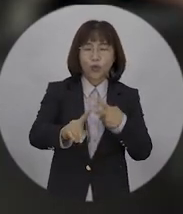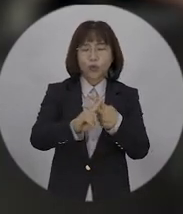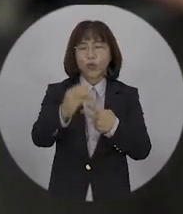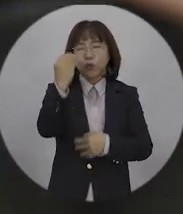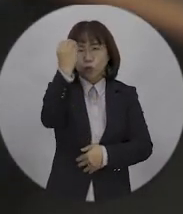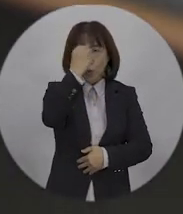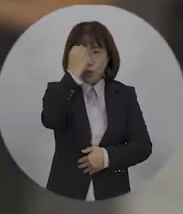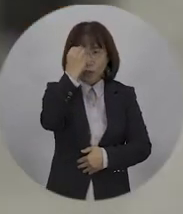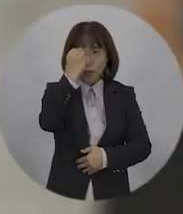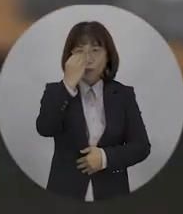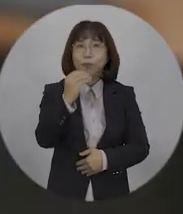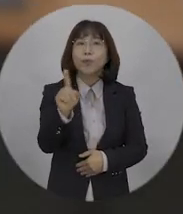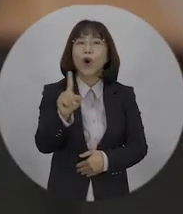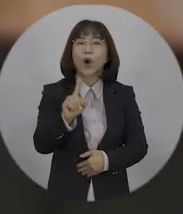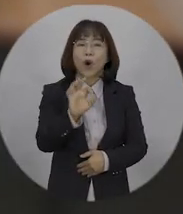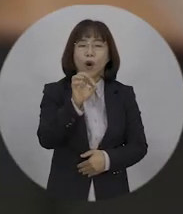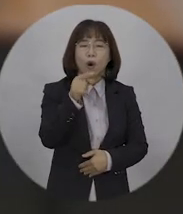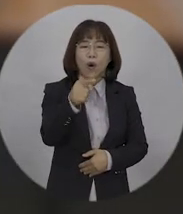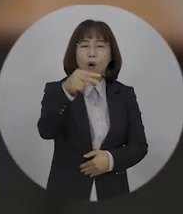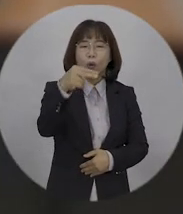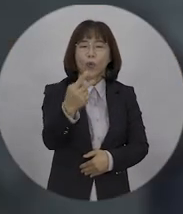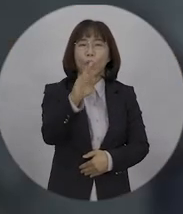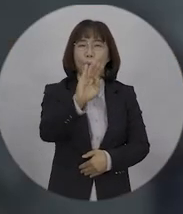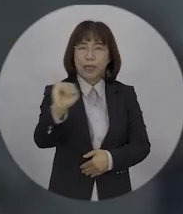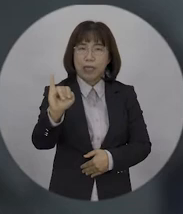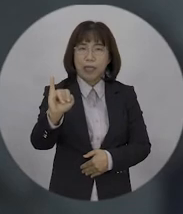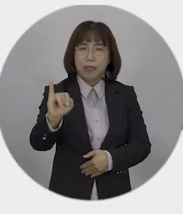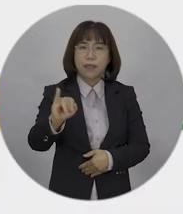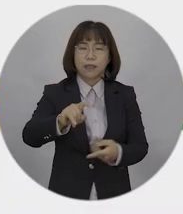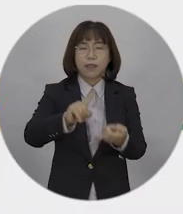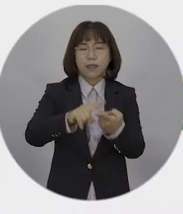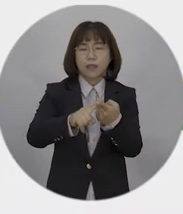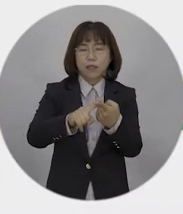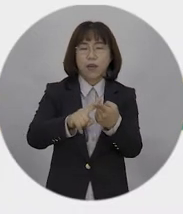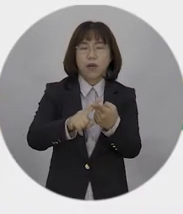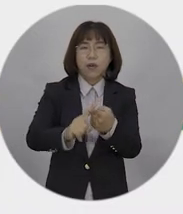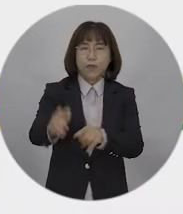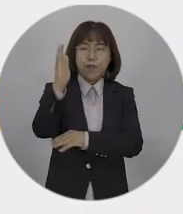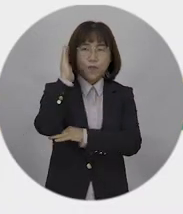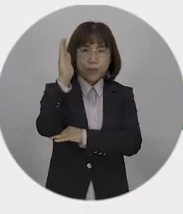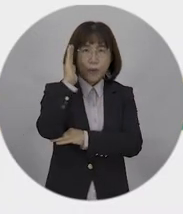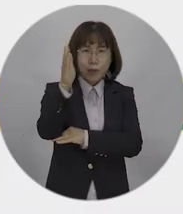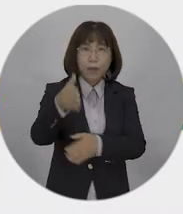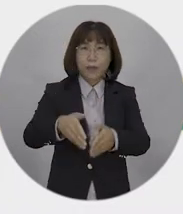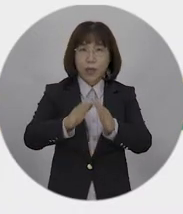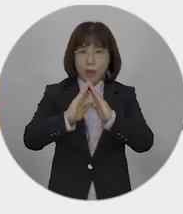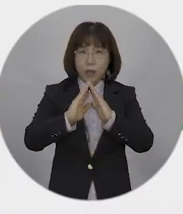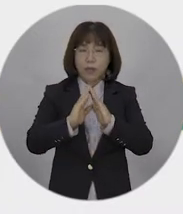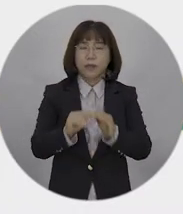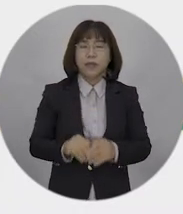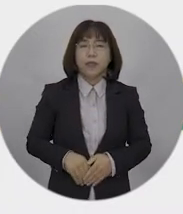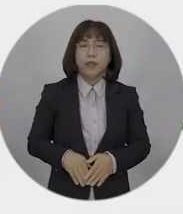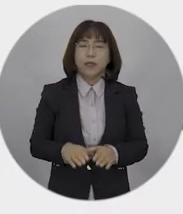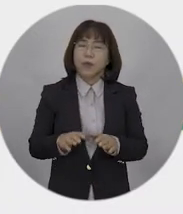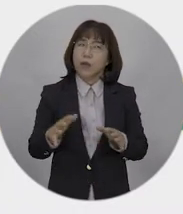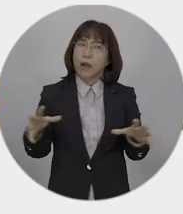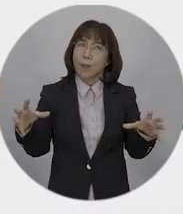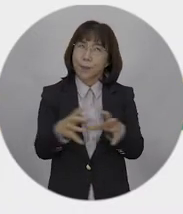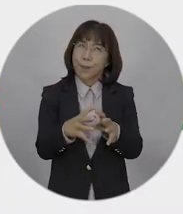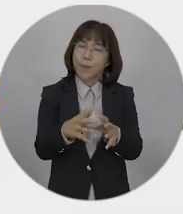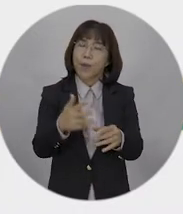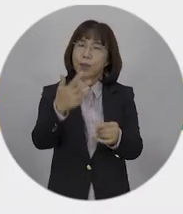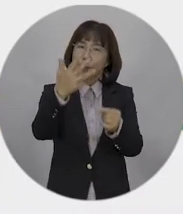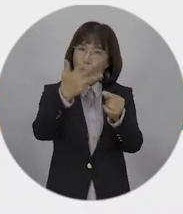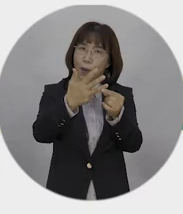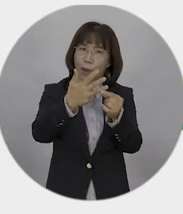준비했습니다 초구 깡 저는 11월 15일부터 중국 강좌는 12월 6일부터 총 8회로